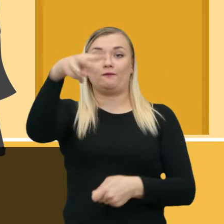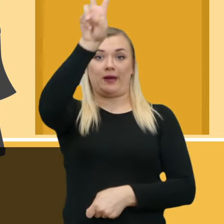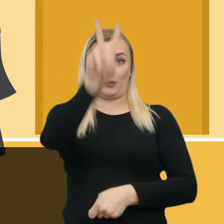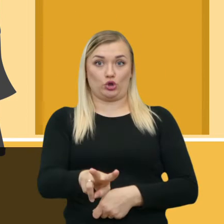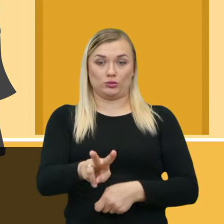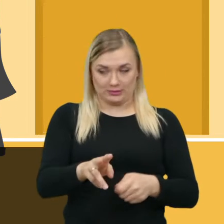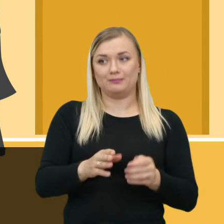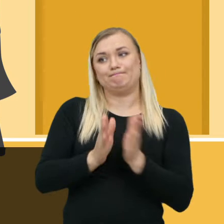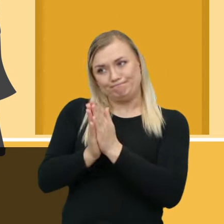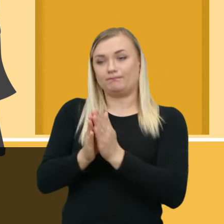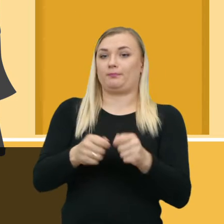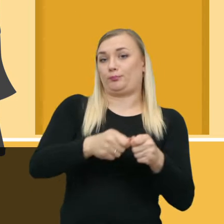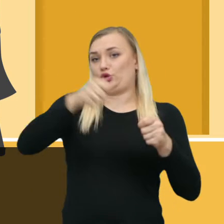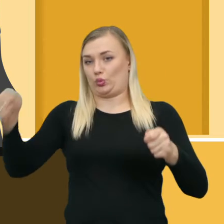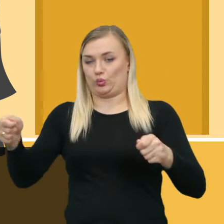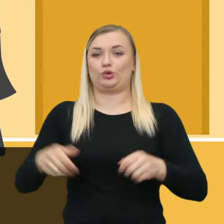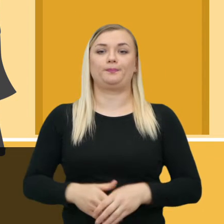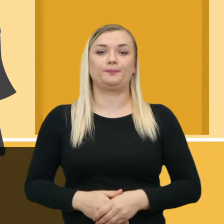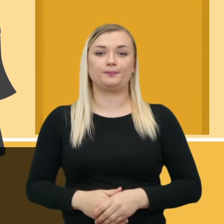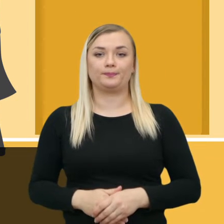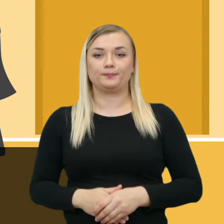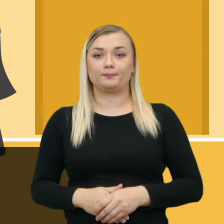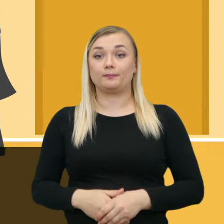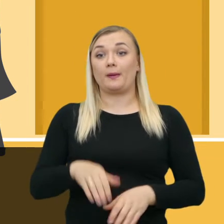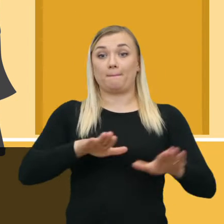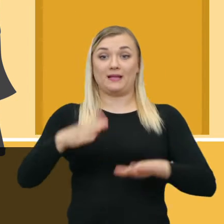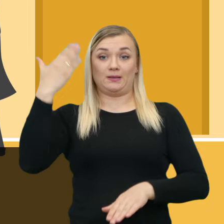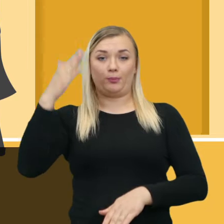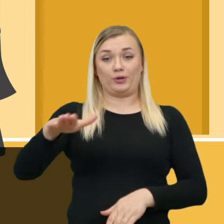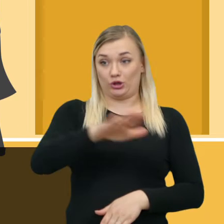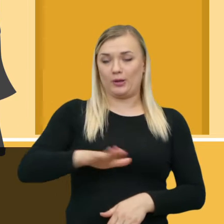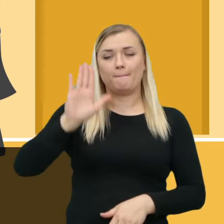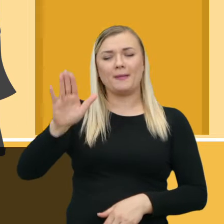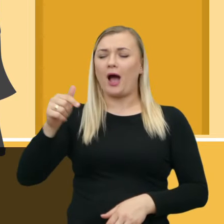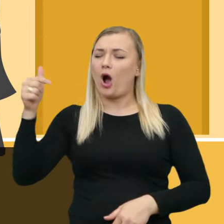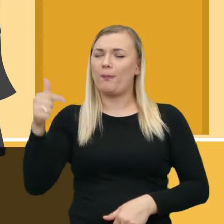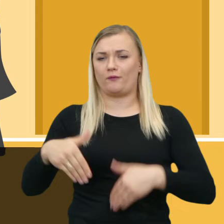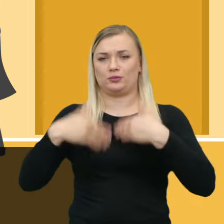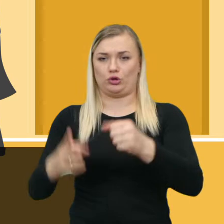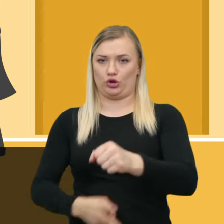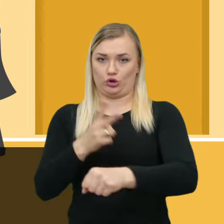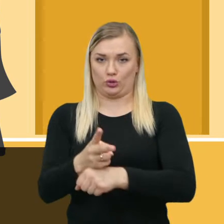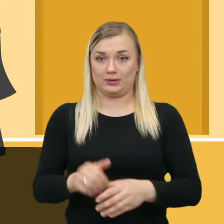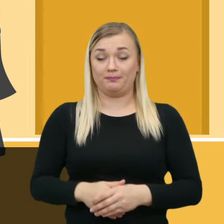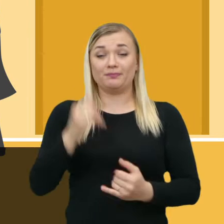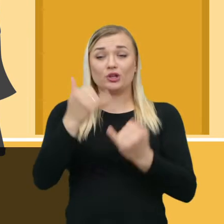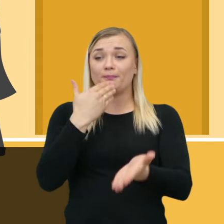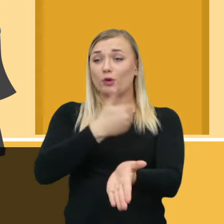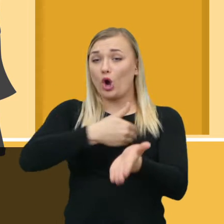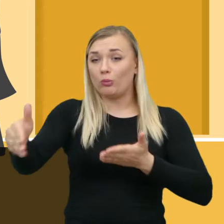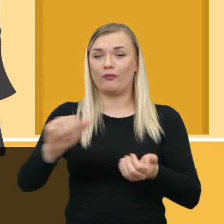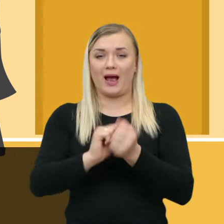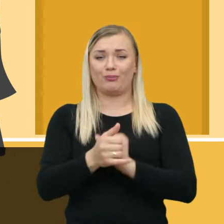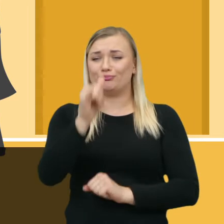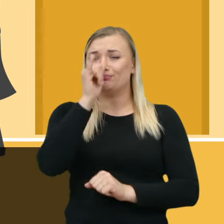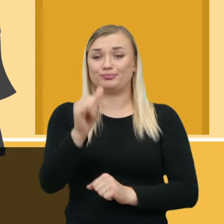termin, jednak nie dłuższy niż 2 miesiące. Podmiot publiczny ma obowiązek zapewnić dostępność. Może